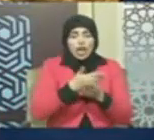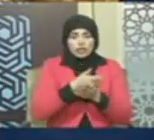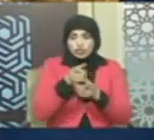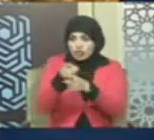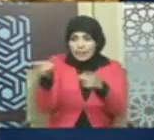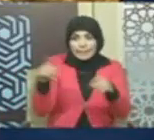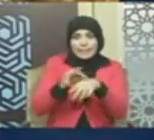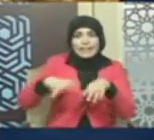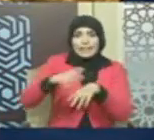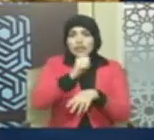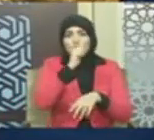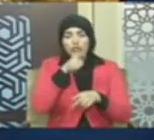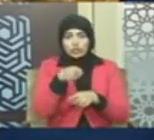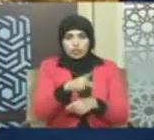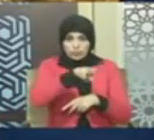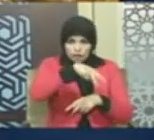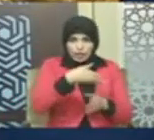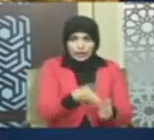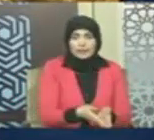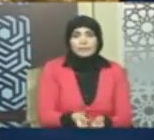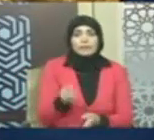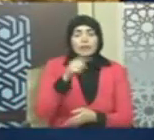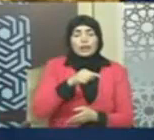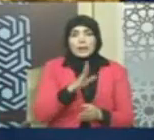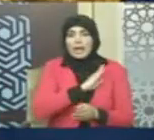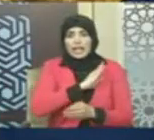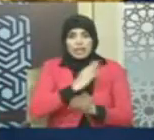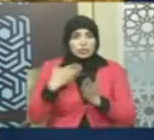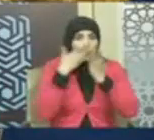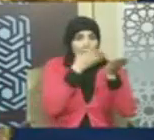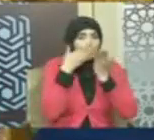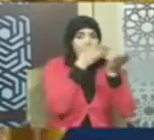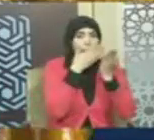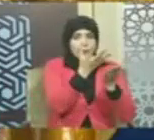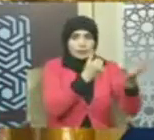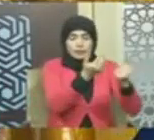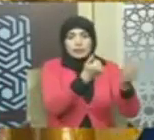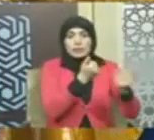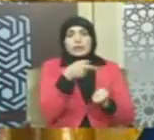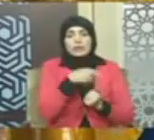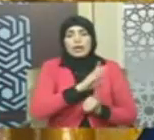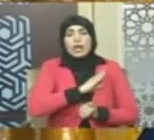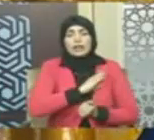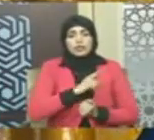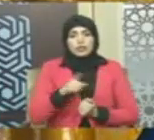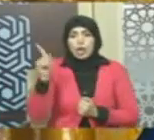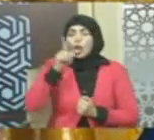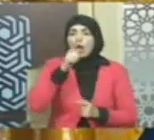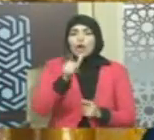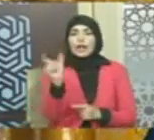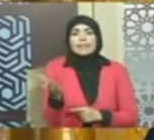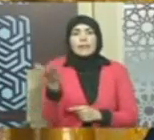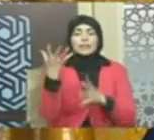العسرة، عندما قال النبي صلى الله عليه وسلم: من جهز جيش العسرة